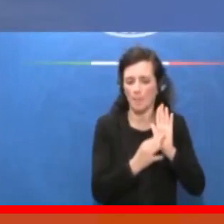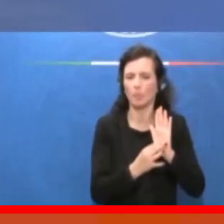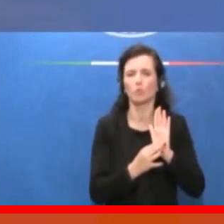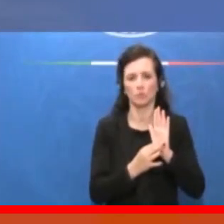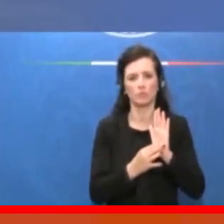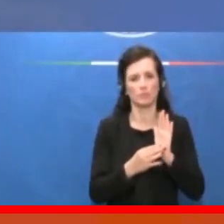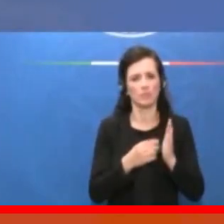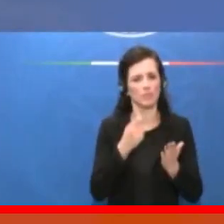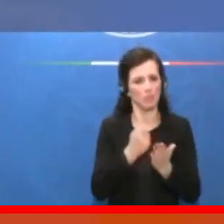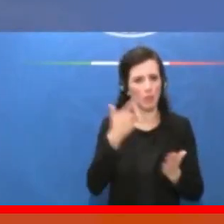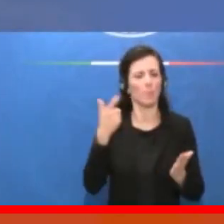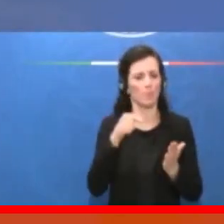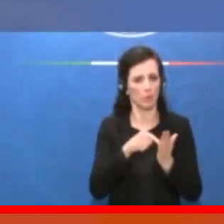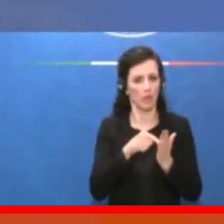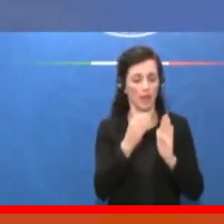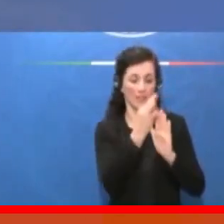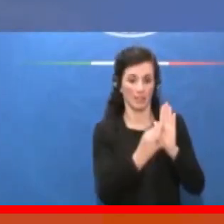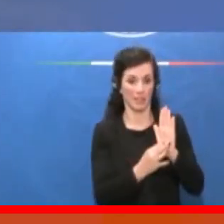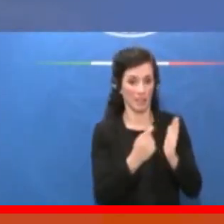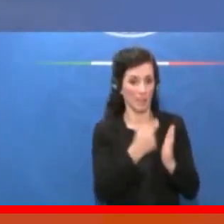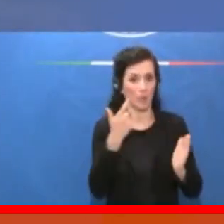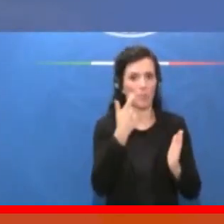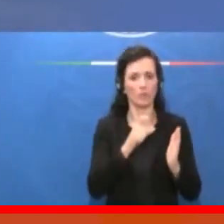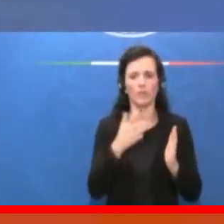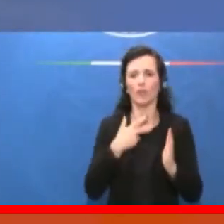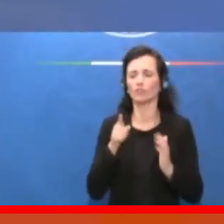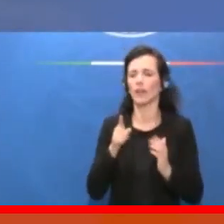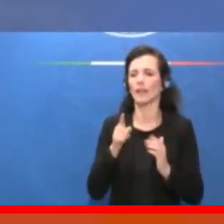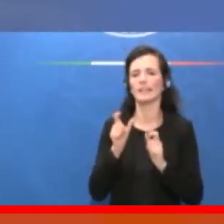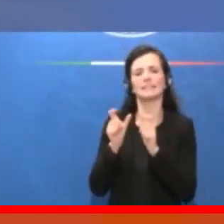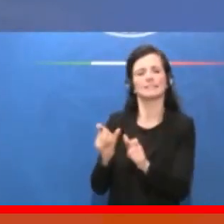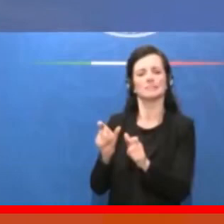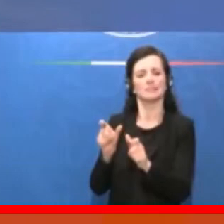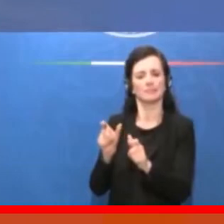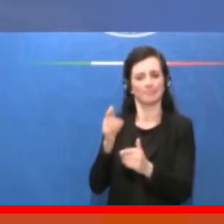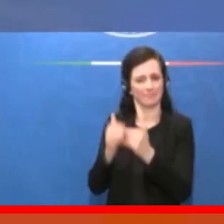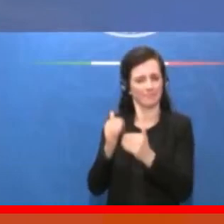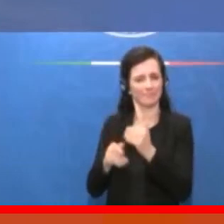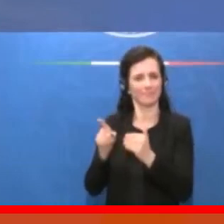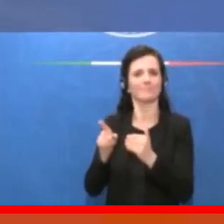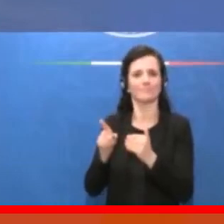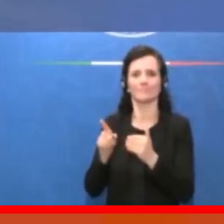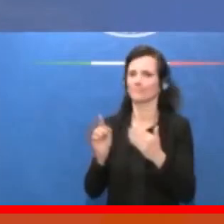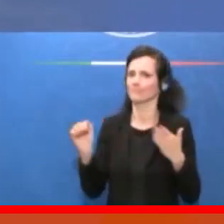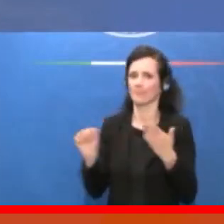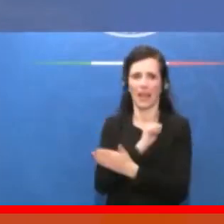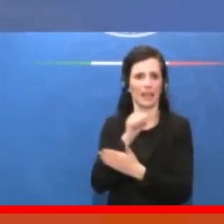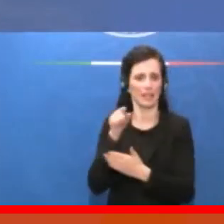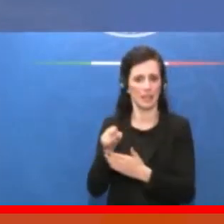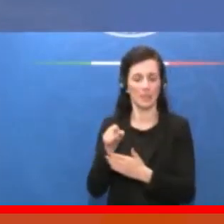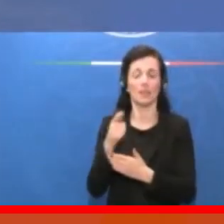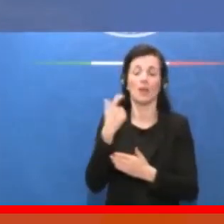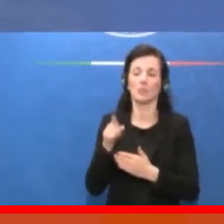eliminano alcune delle restrizioni, o quasi tutte in effetti le restrizioni, che hanno